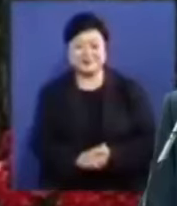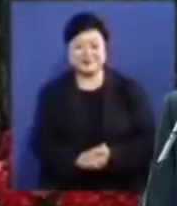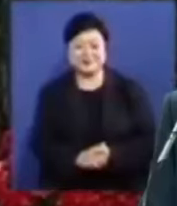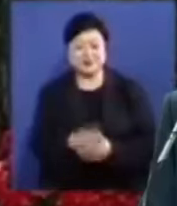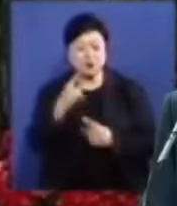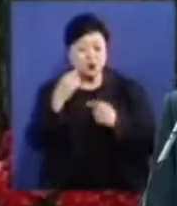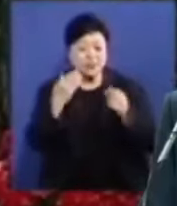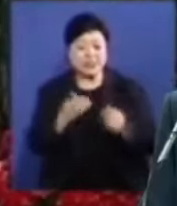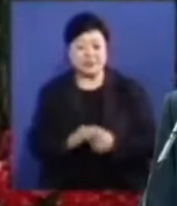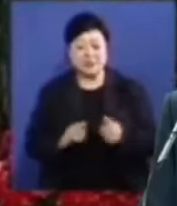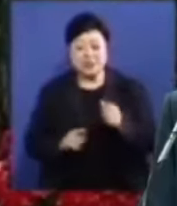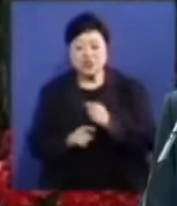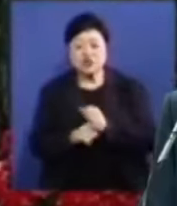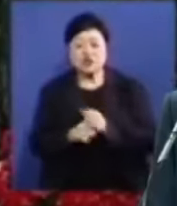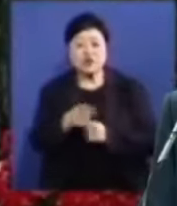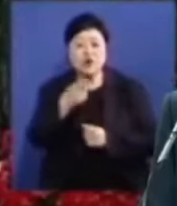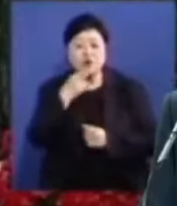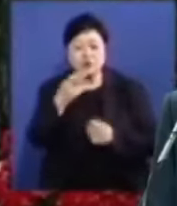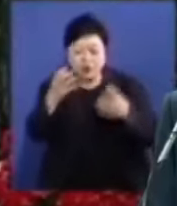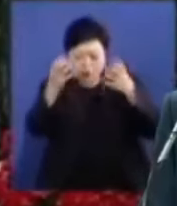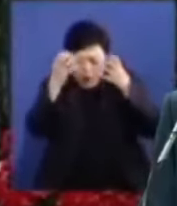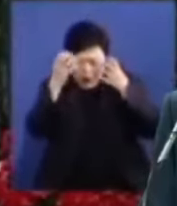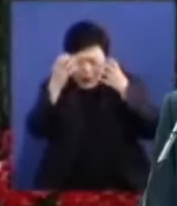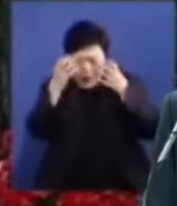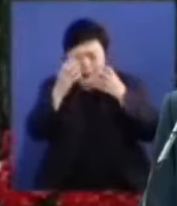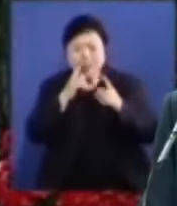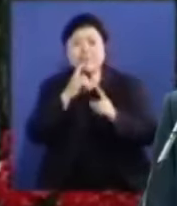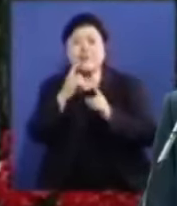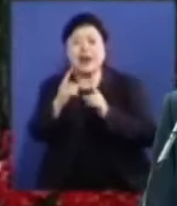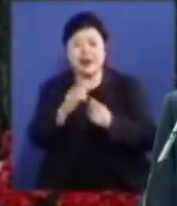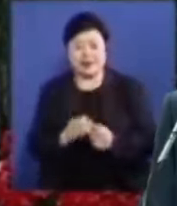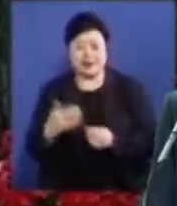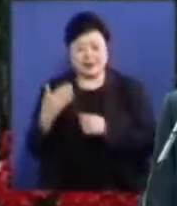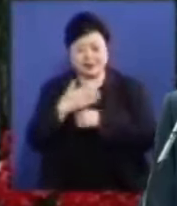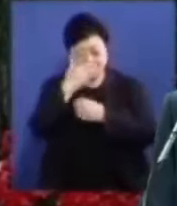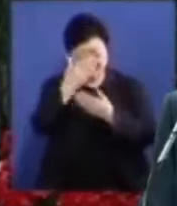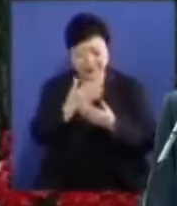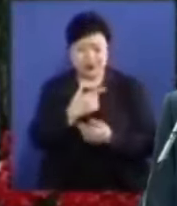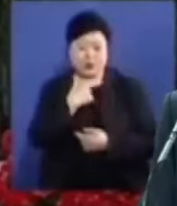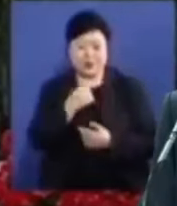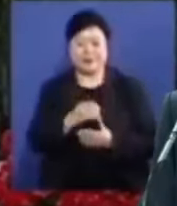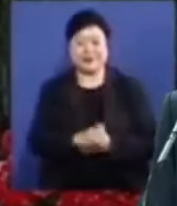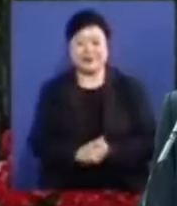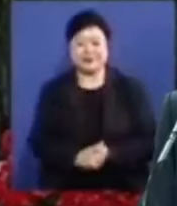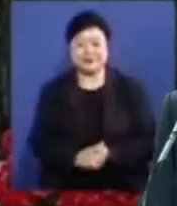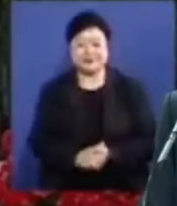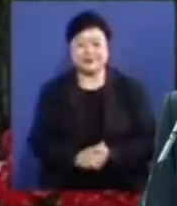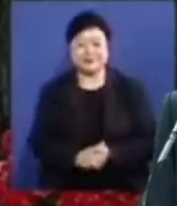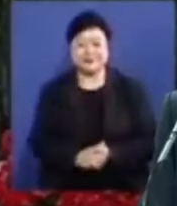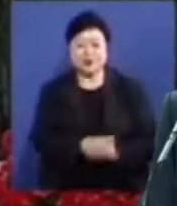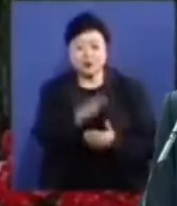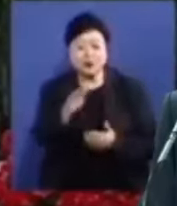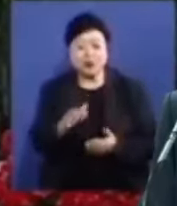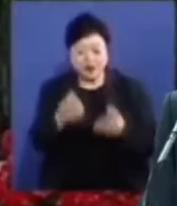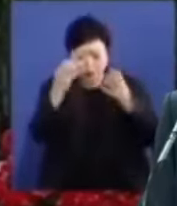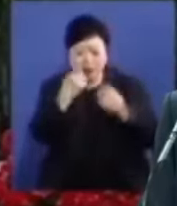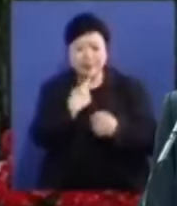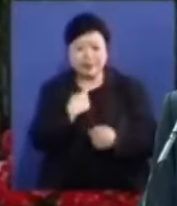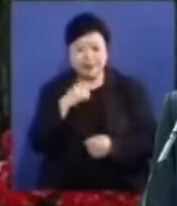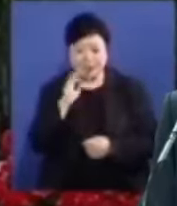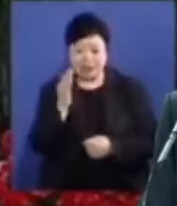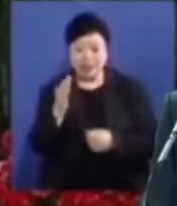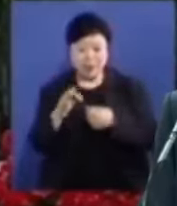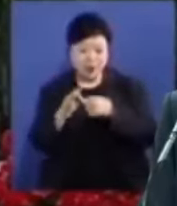저는 이유 없는 고난이라는 제목으로 여러분과 함께 은혜를 나누겠습니다. 우리가 고난을 당하게